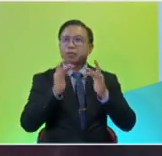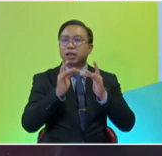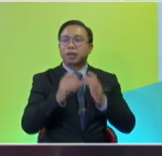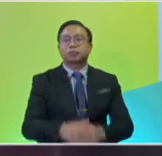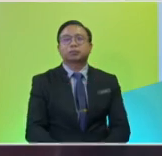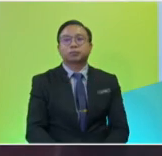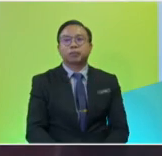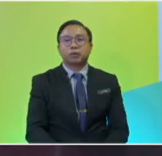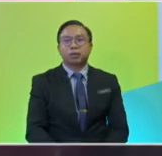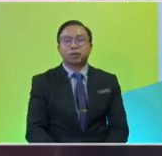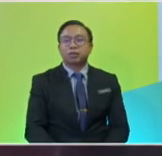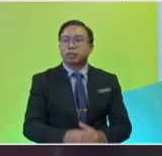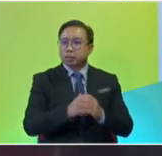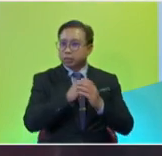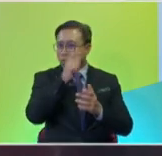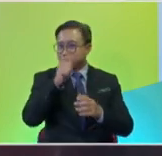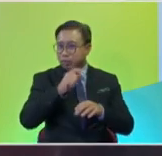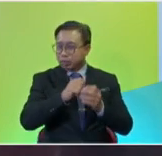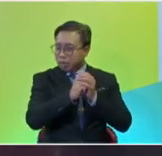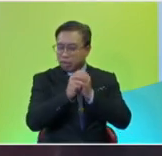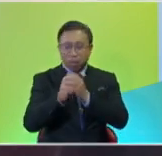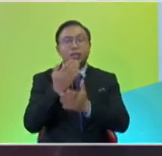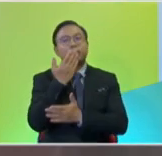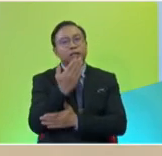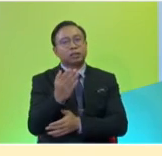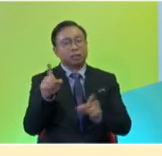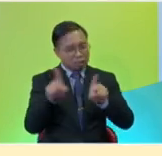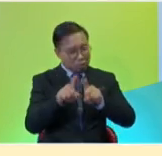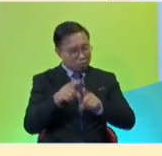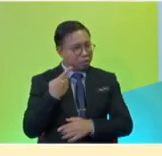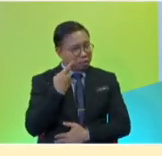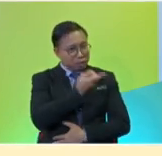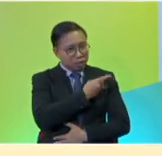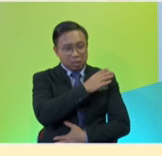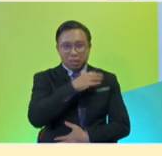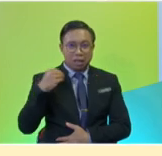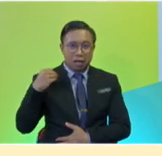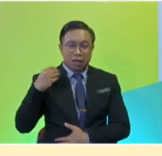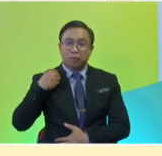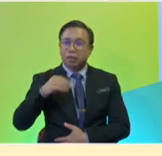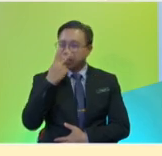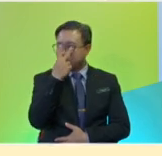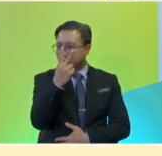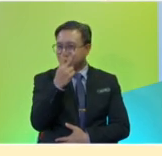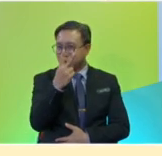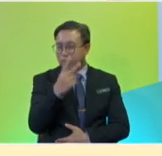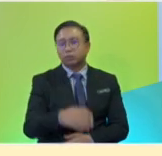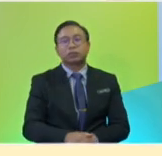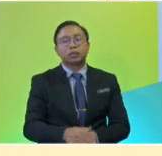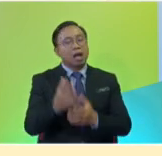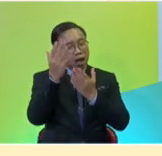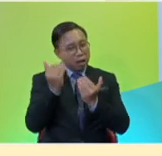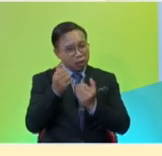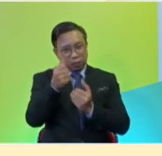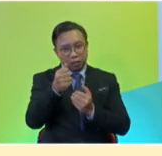dalam kalian tanya kepada anda semua kita dan kepada mereka yang menuntun sekarang hal-hal yang memberi manfaat